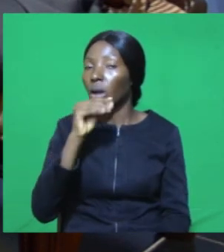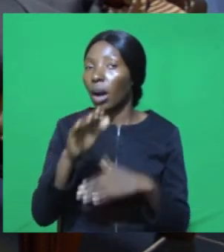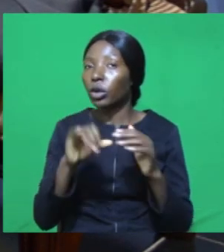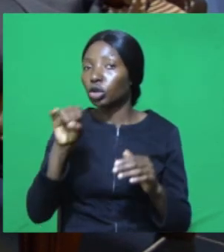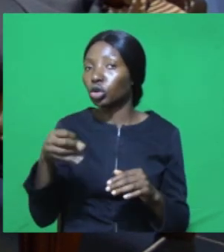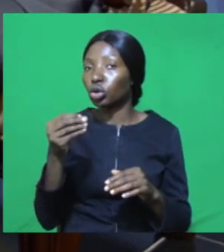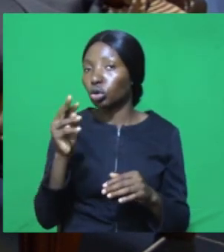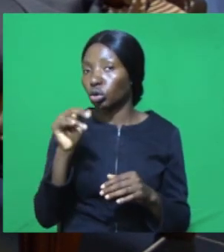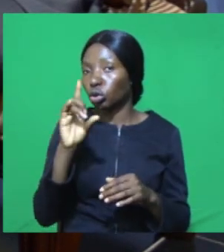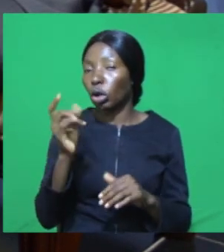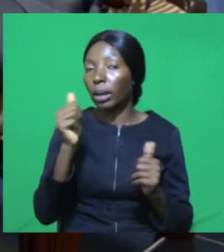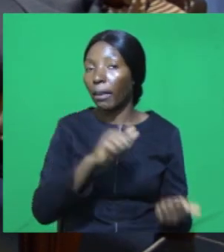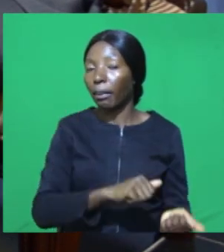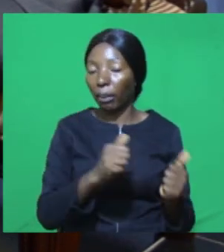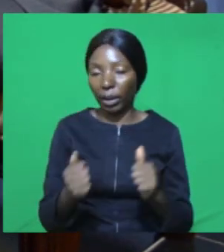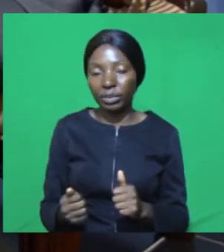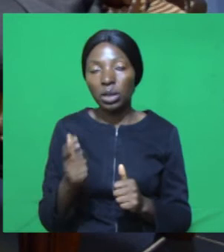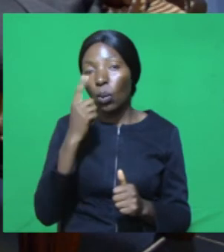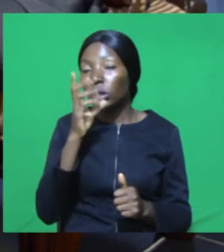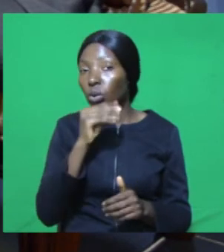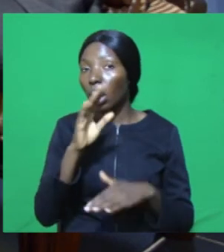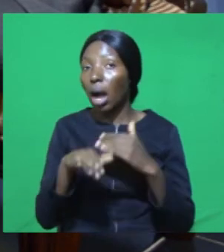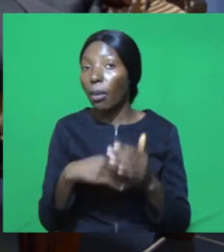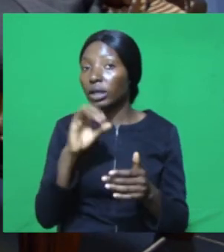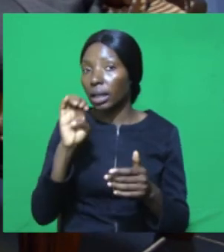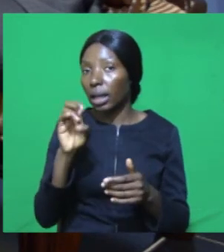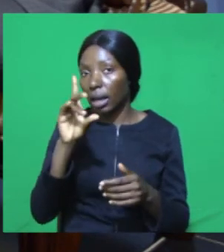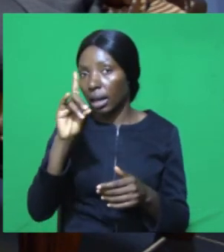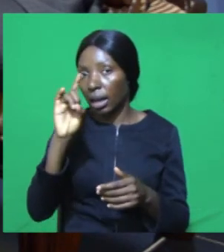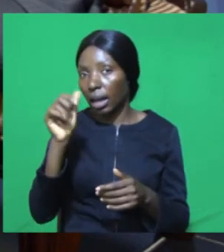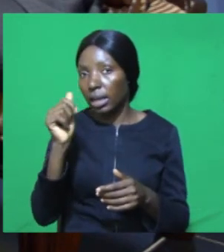Saka ndazvitinze Elija. Kuri kurehwa Messi.